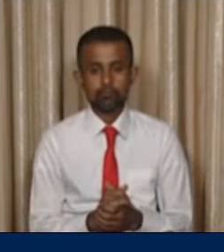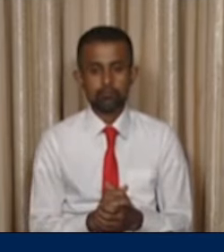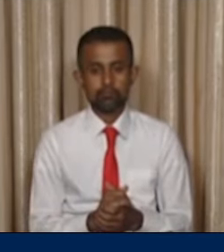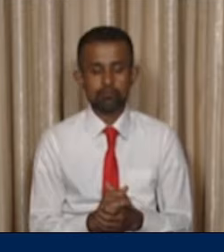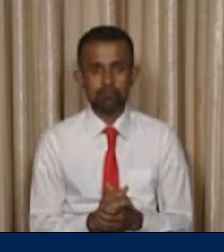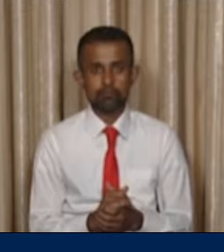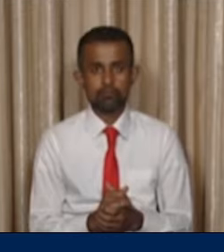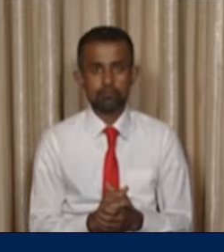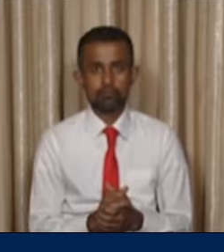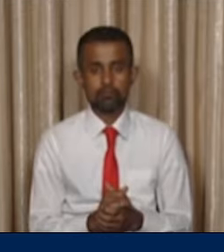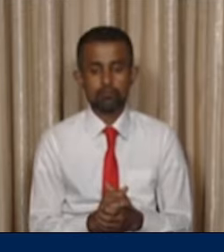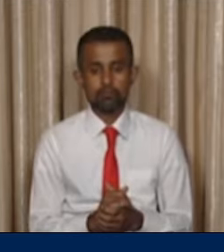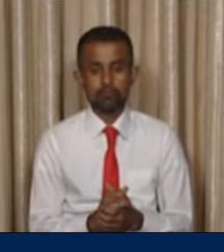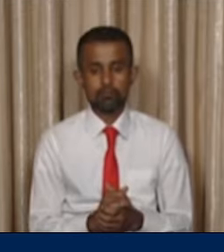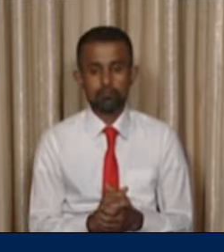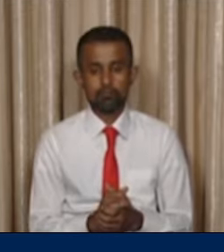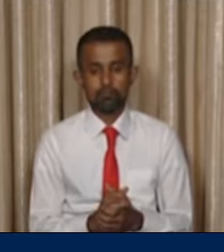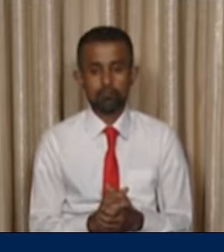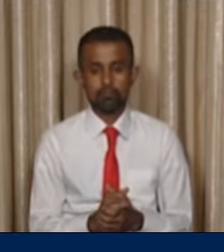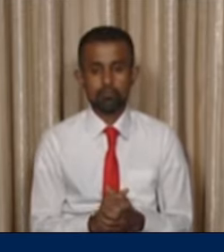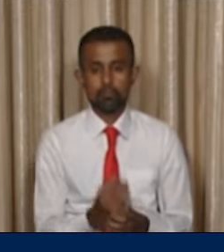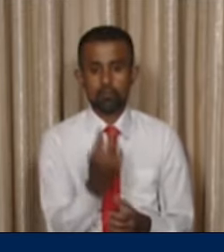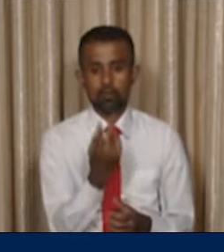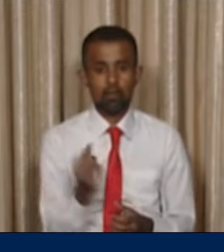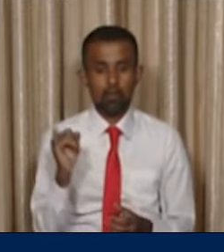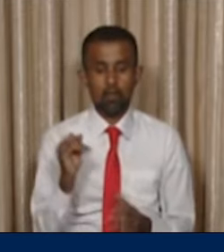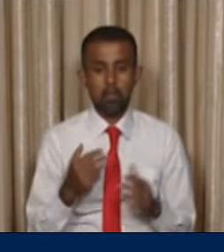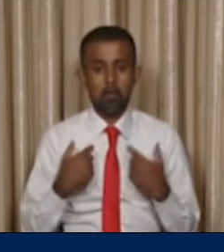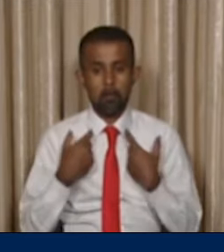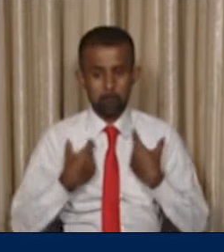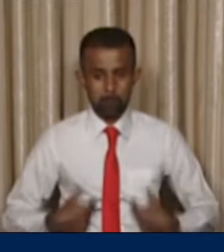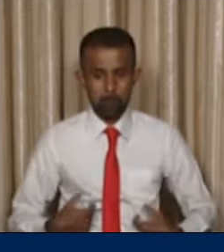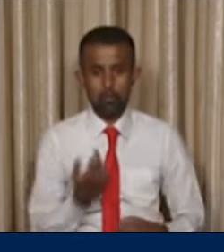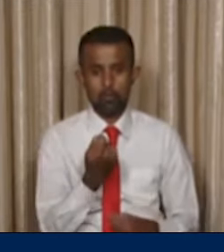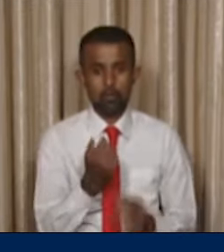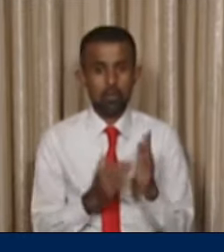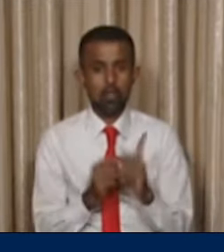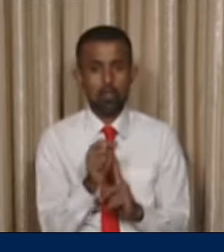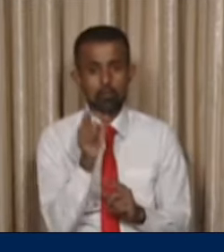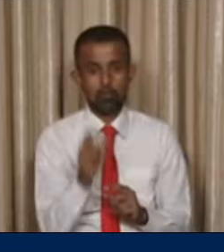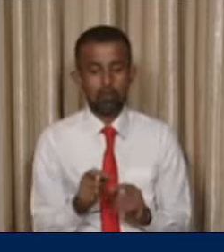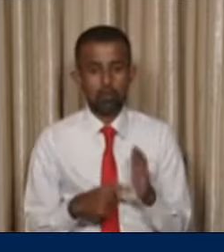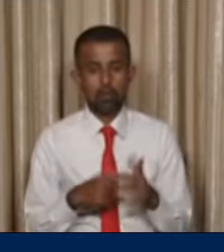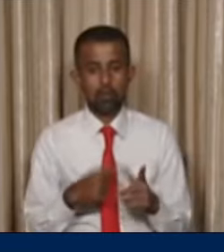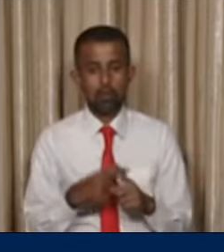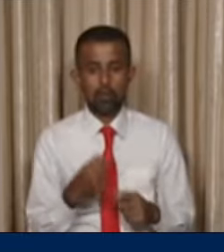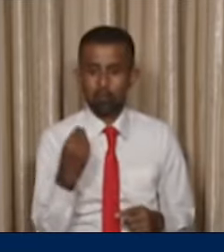tax generated hardly any revenue. එතකොට 2006 මහින්ද රාජපක්ෂ මුදල් ඇමතිවරයා හැටියට මේ බද්ද